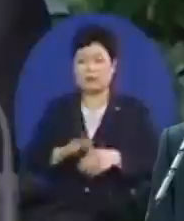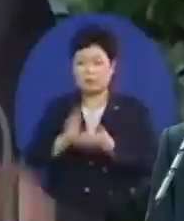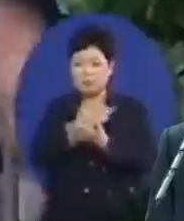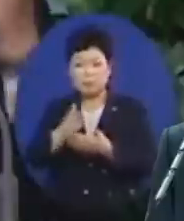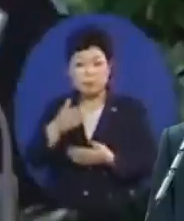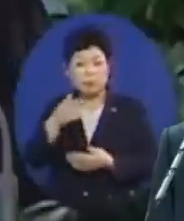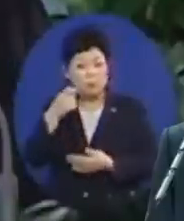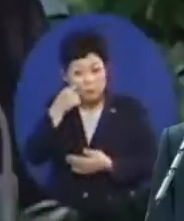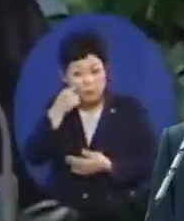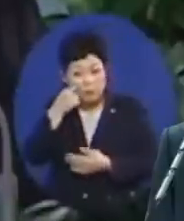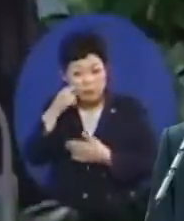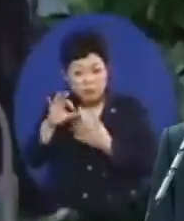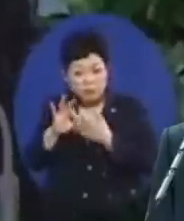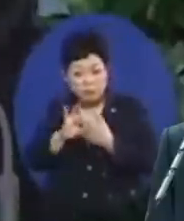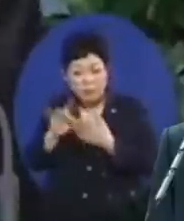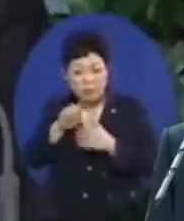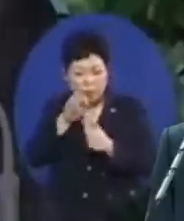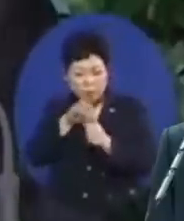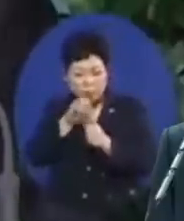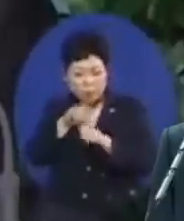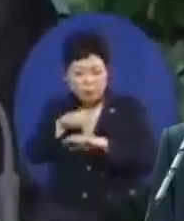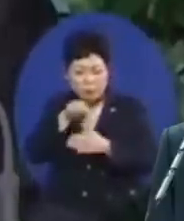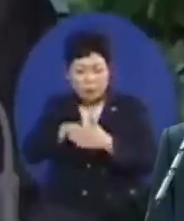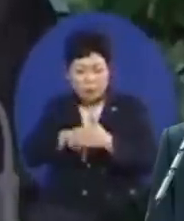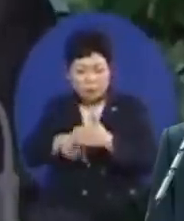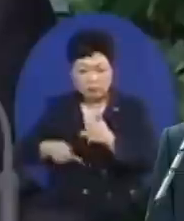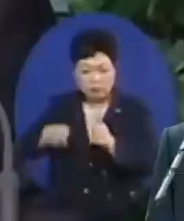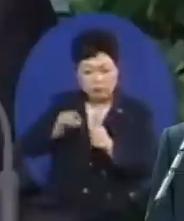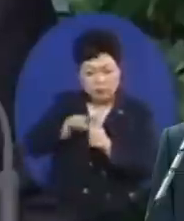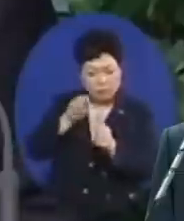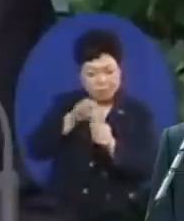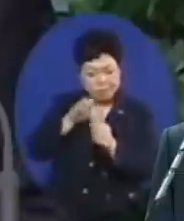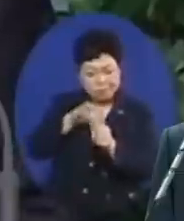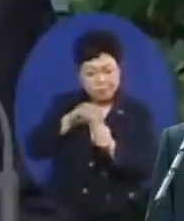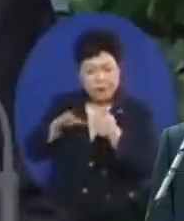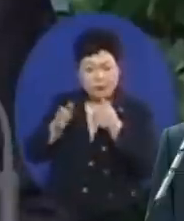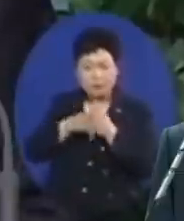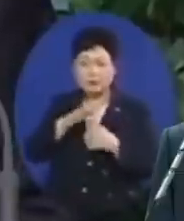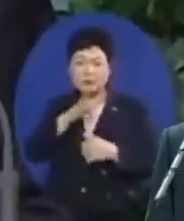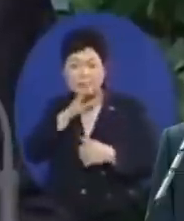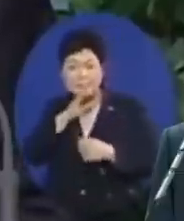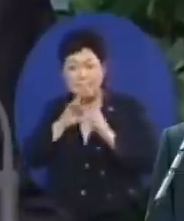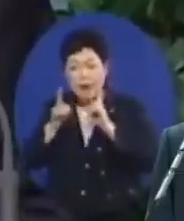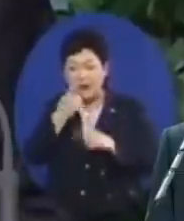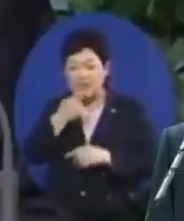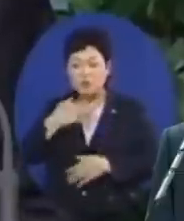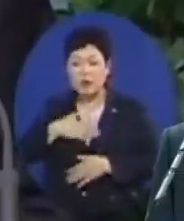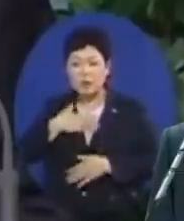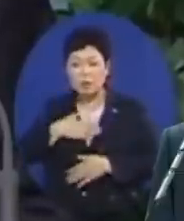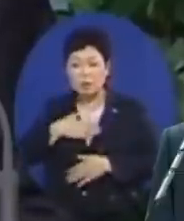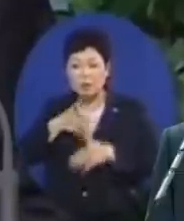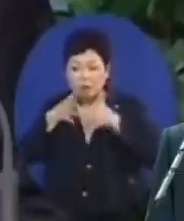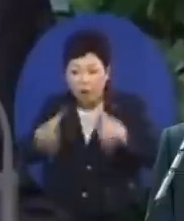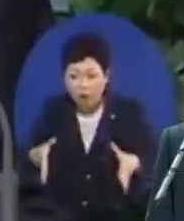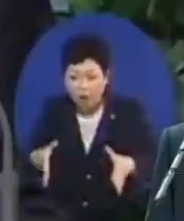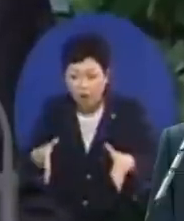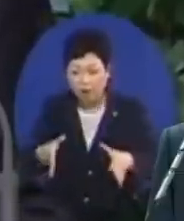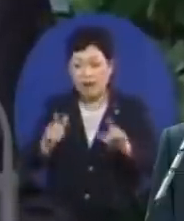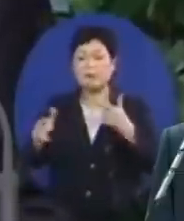못하면 속삭이고 마음속에 들어와서 말을 하니까 참말인 줄 알고 따라가지요.